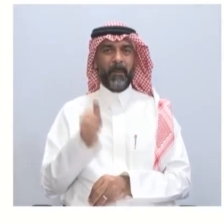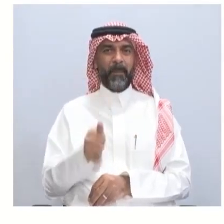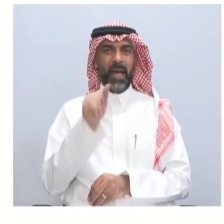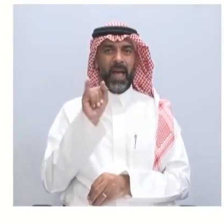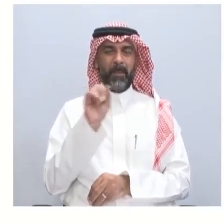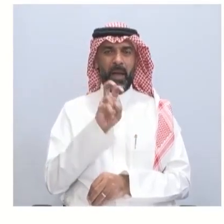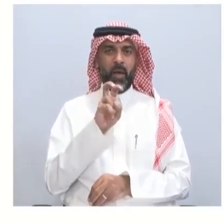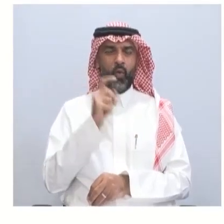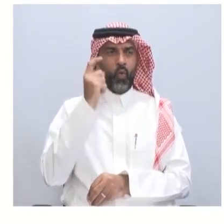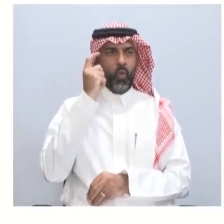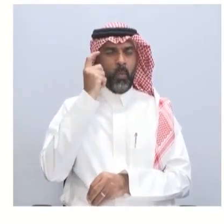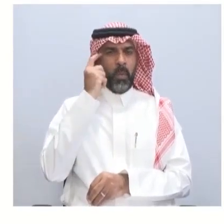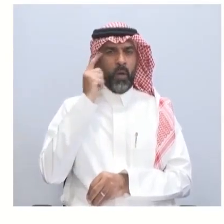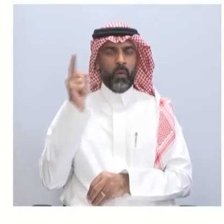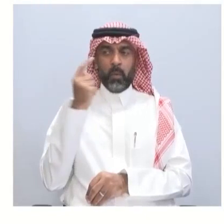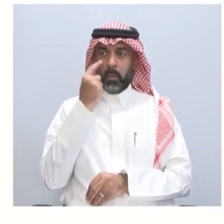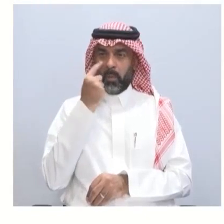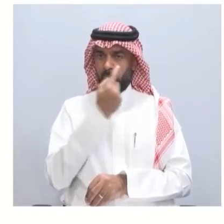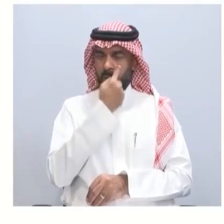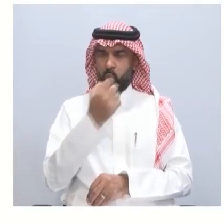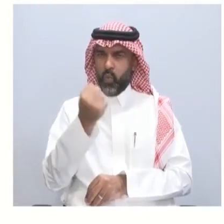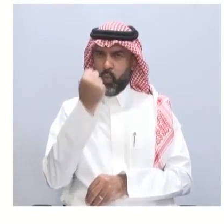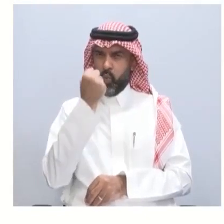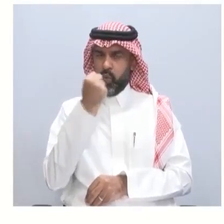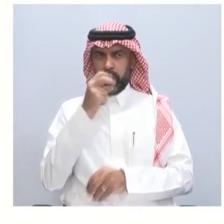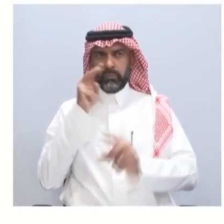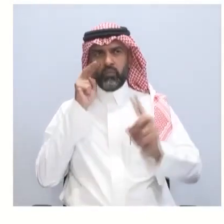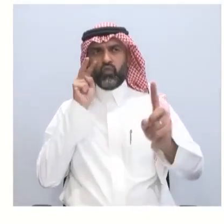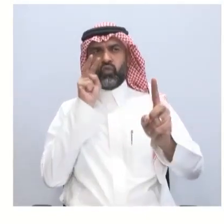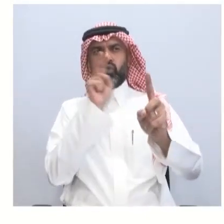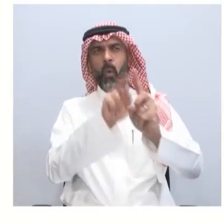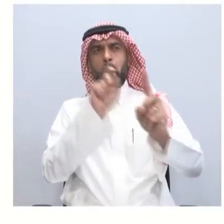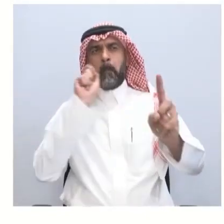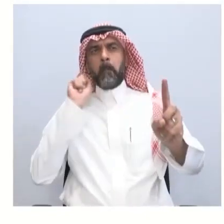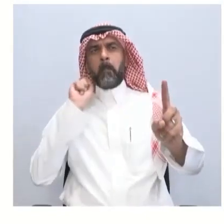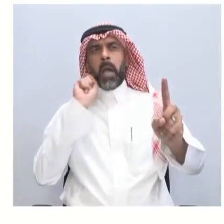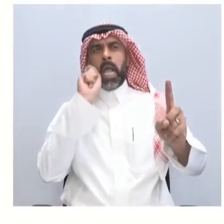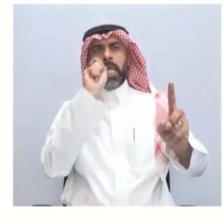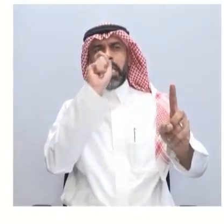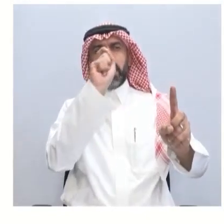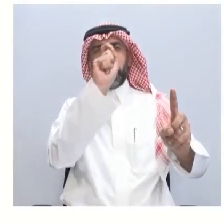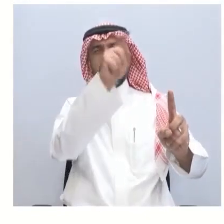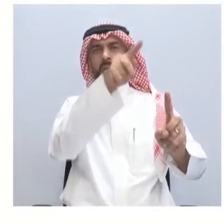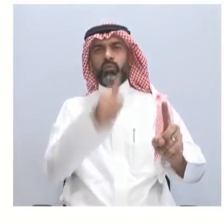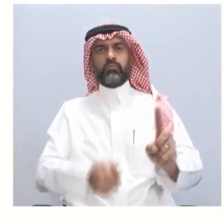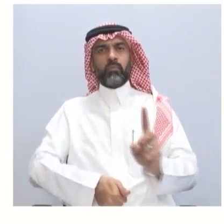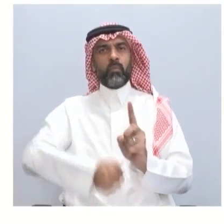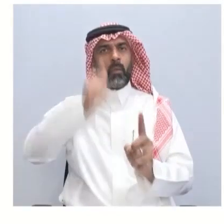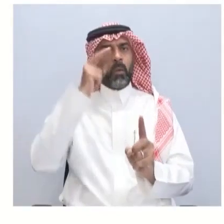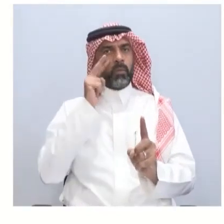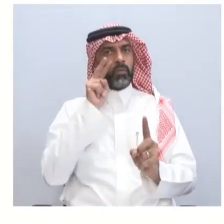اشتهرت بحده بصرها حيث يقال او يذكر انها